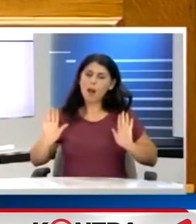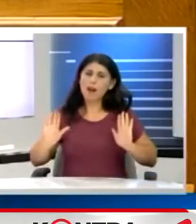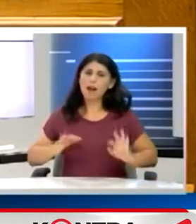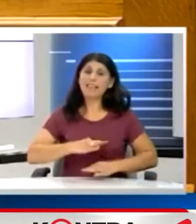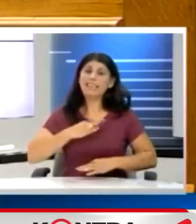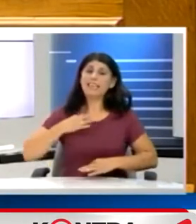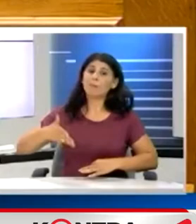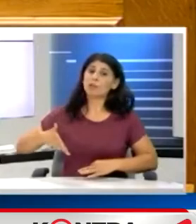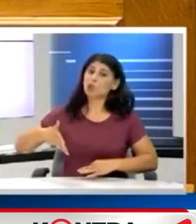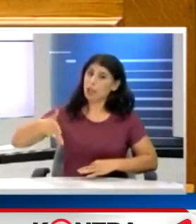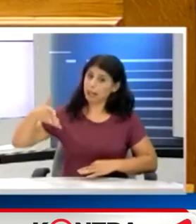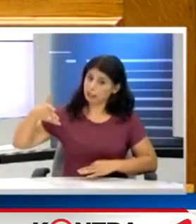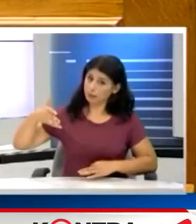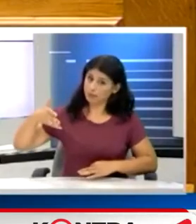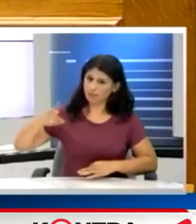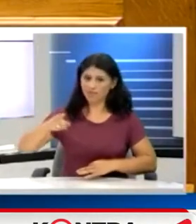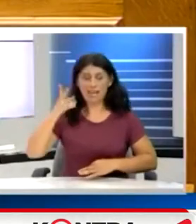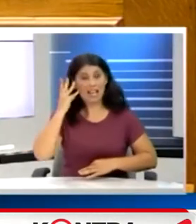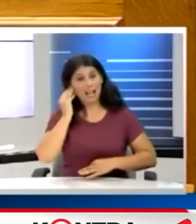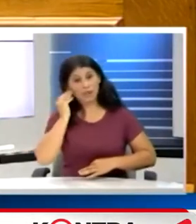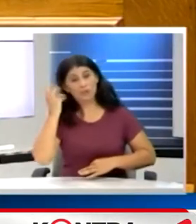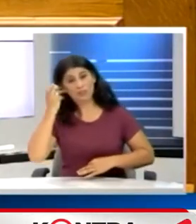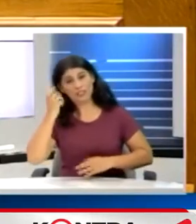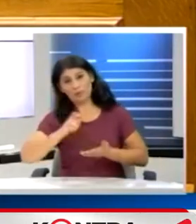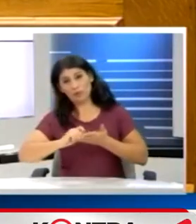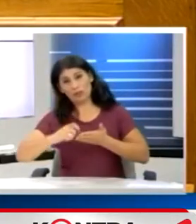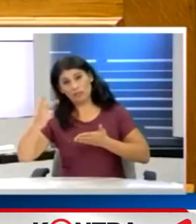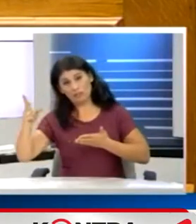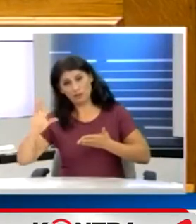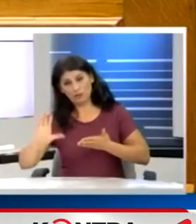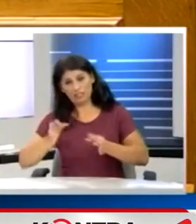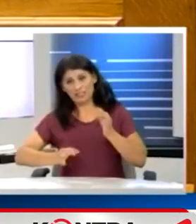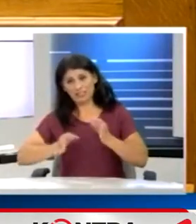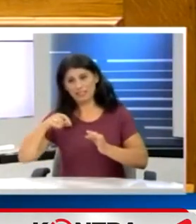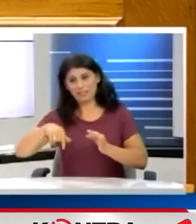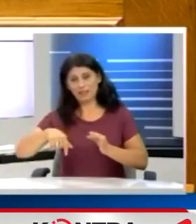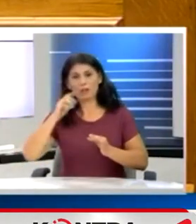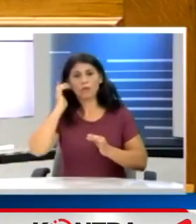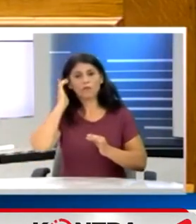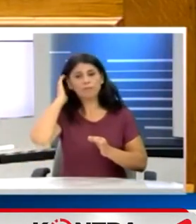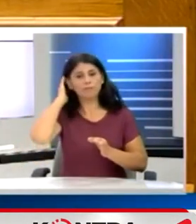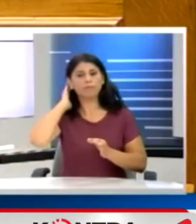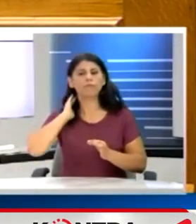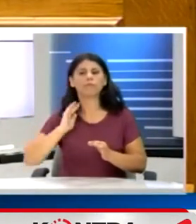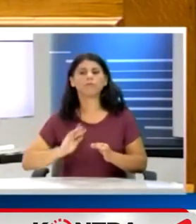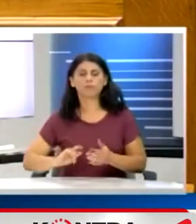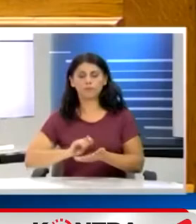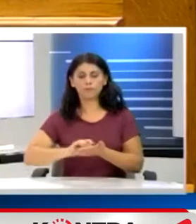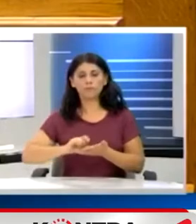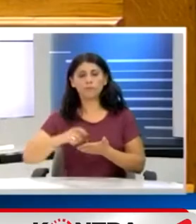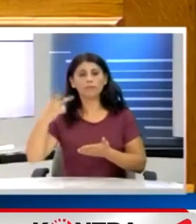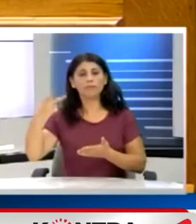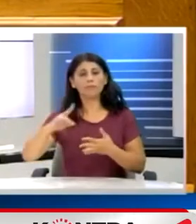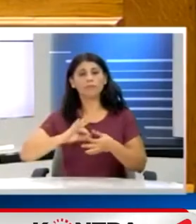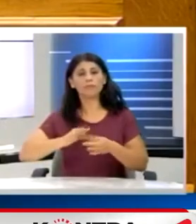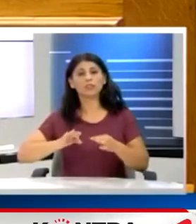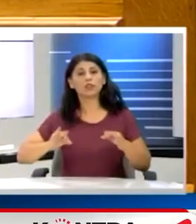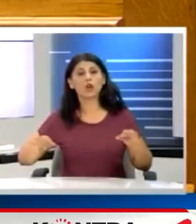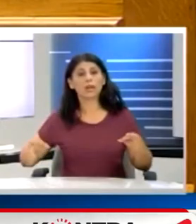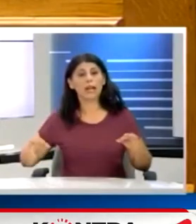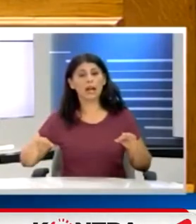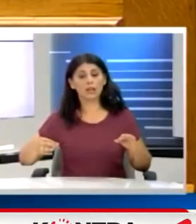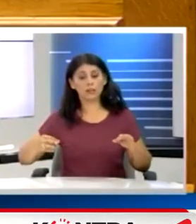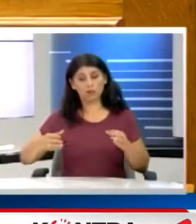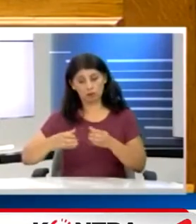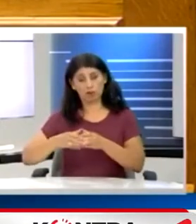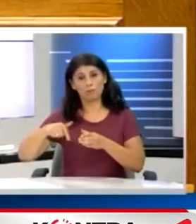κύριε Μητσοτάκη, ακούτε φαντάζομαι από το γραφείο σας τη συζήτηση αυτή, γράφετε τη δική σας ιστορία στον